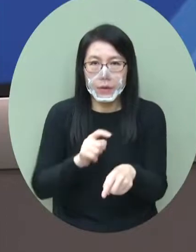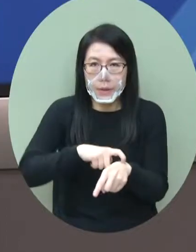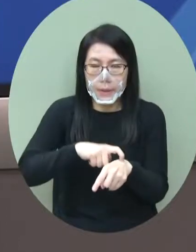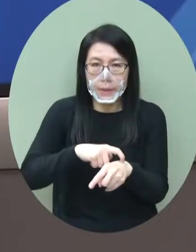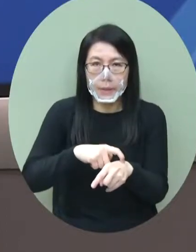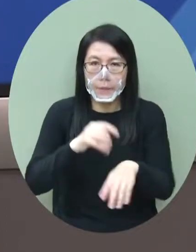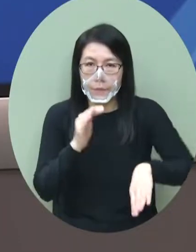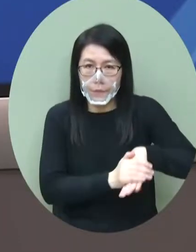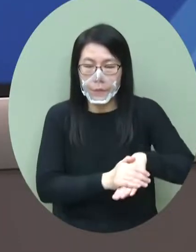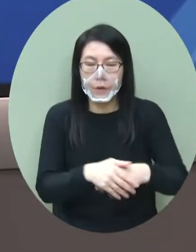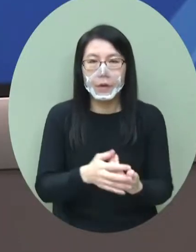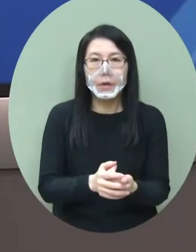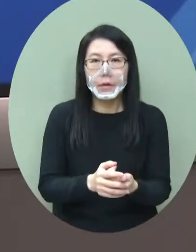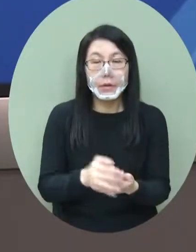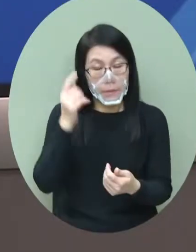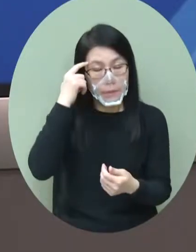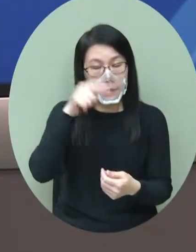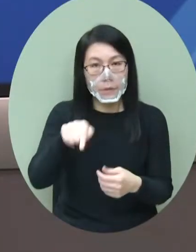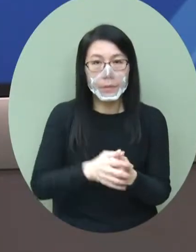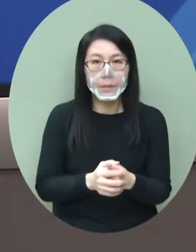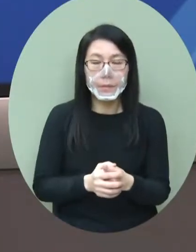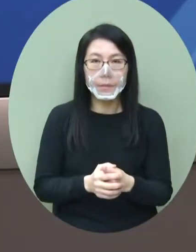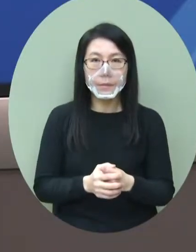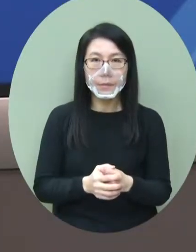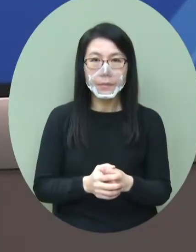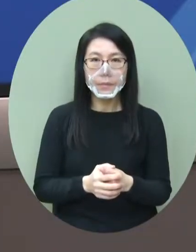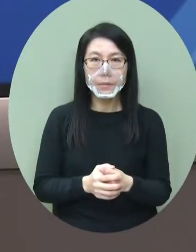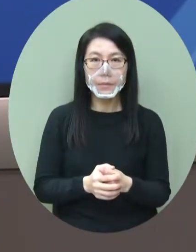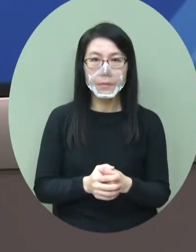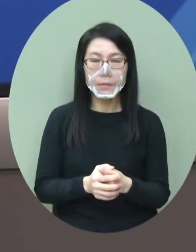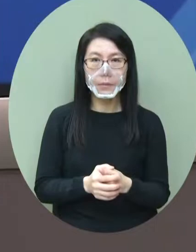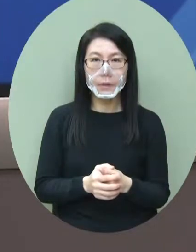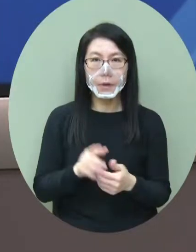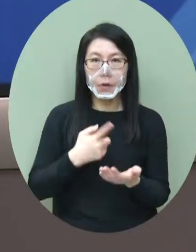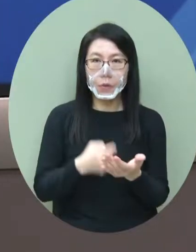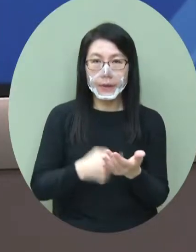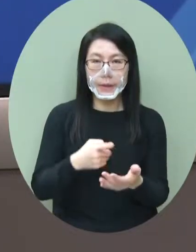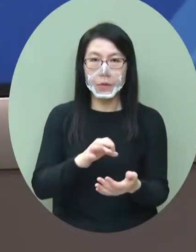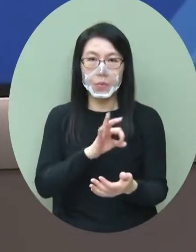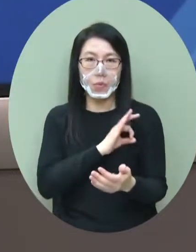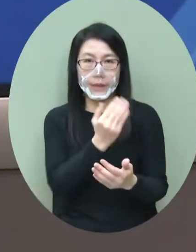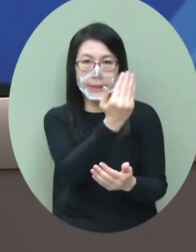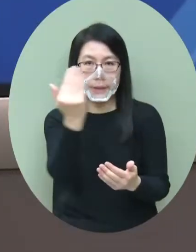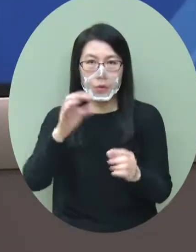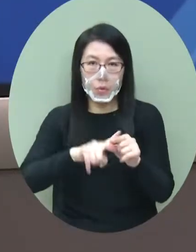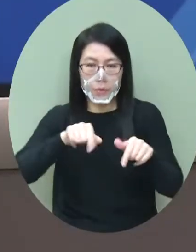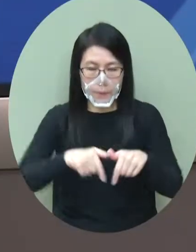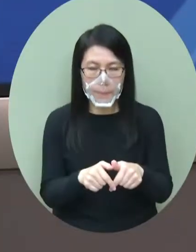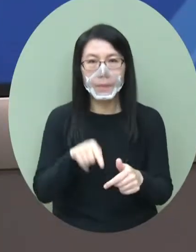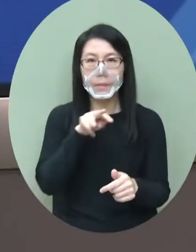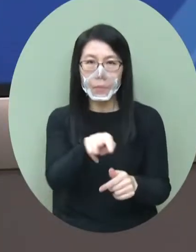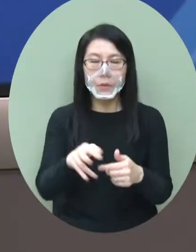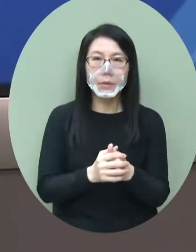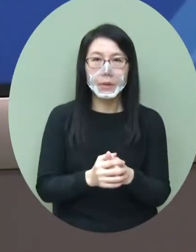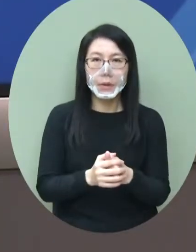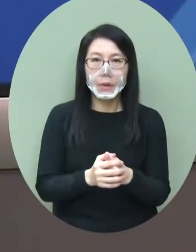来做短期仓储。第一个是大家也知道，可能知道湾仔会展中心